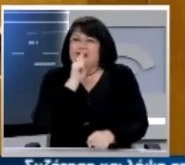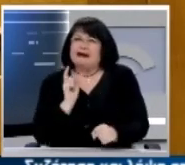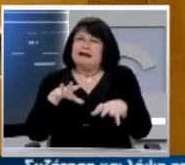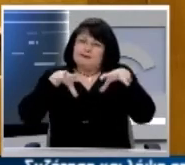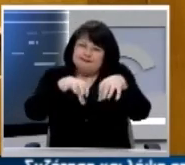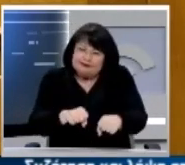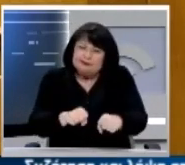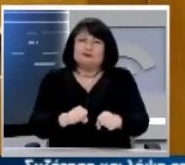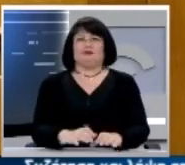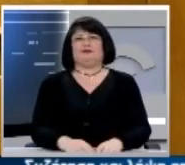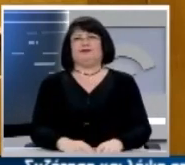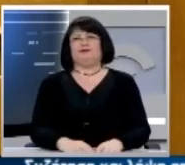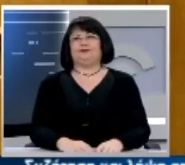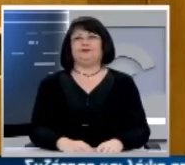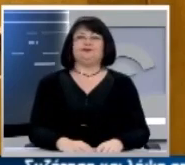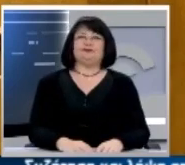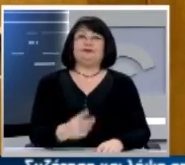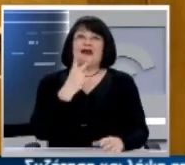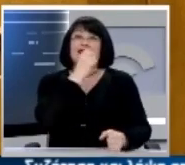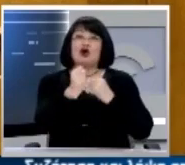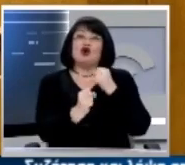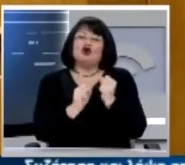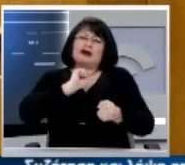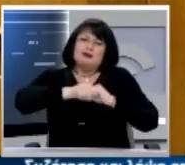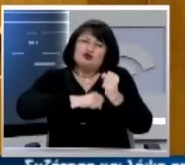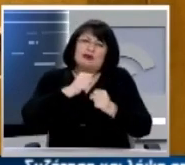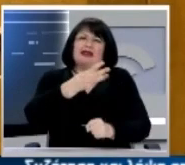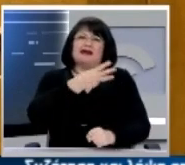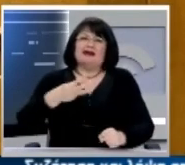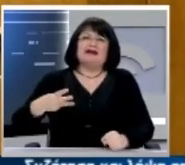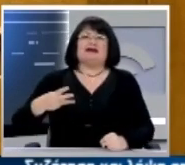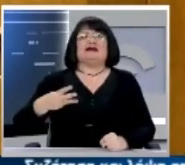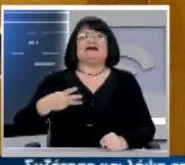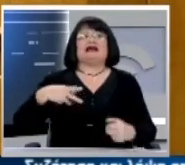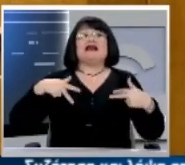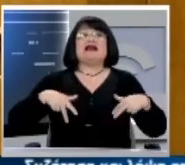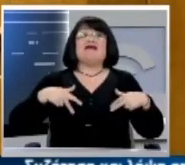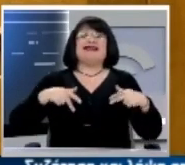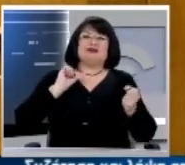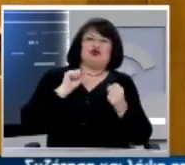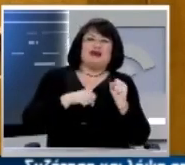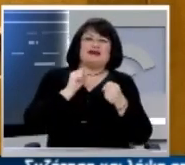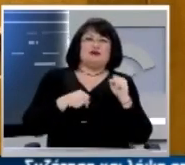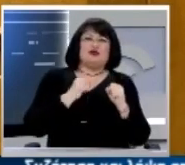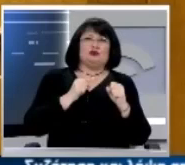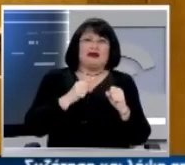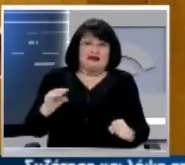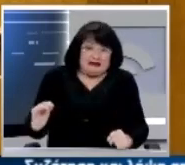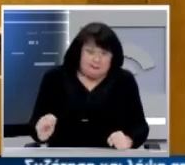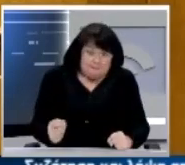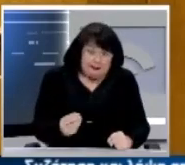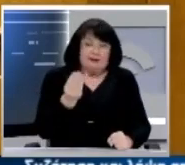χρόνια η προσπάθεια που γινόταν από την κυβέρνηση του ΣΥΡΙΖΑ για να βγουν στην